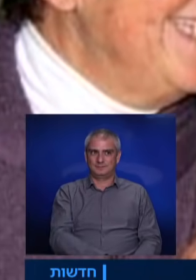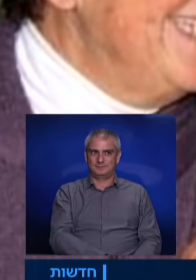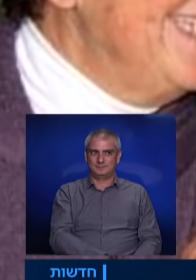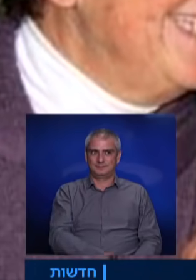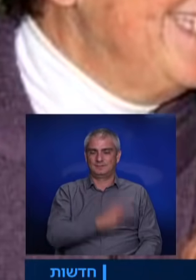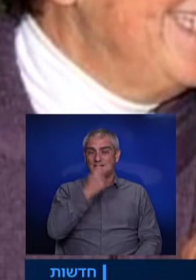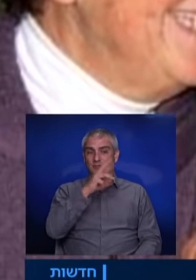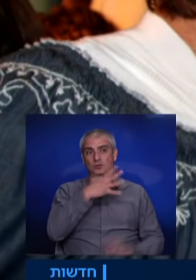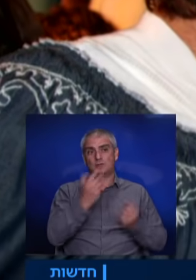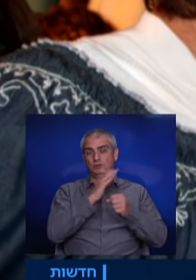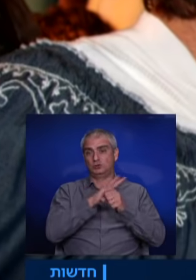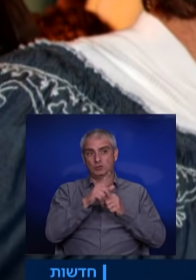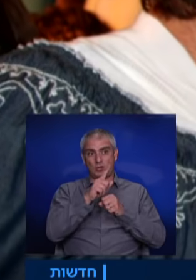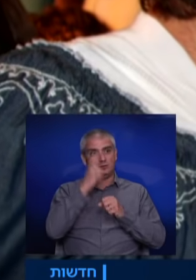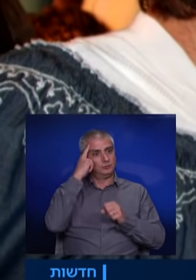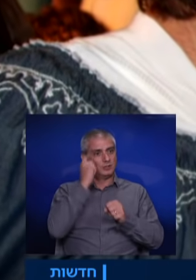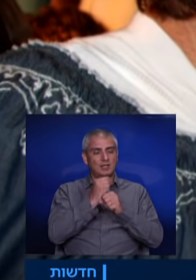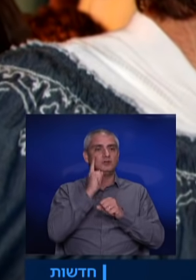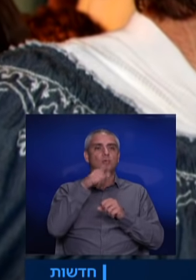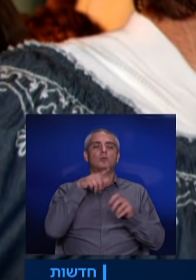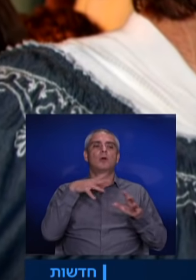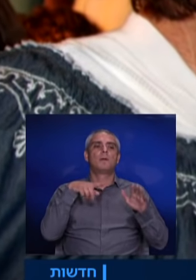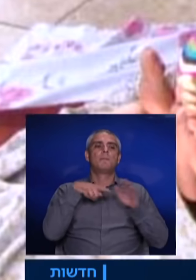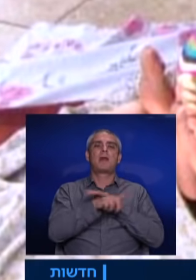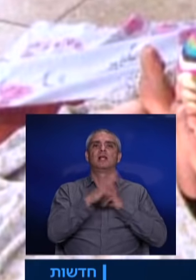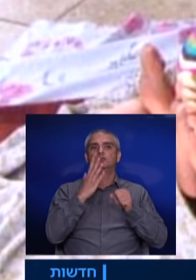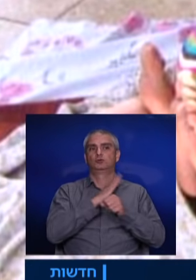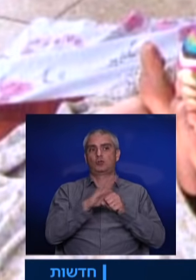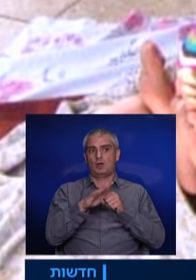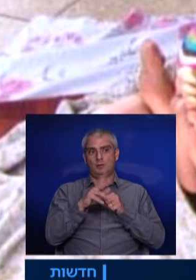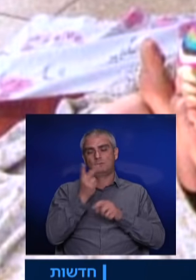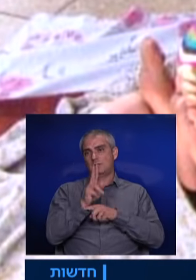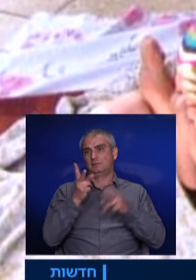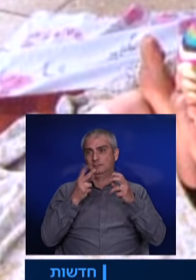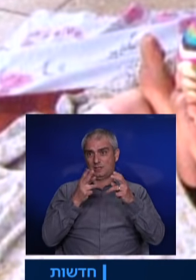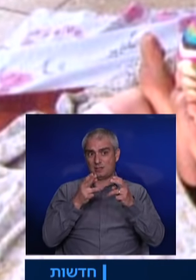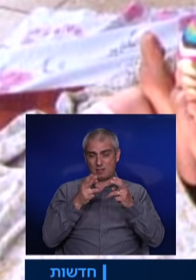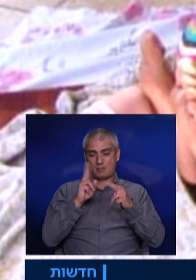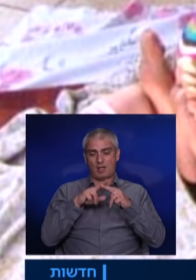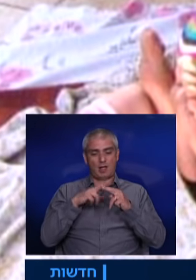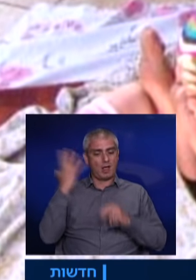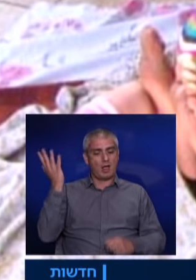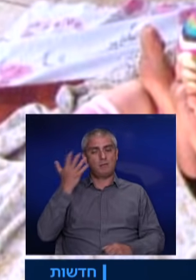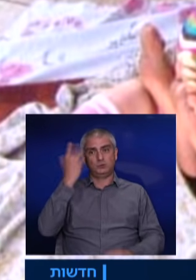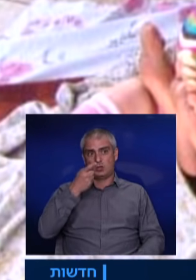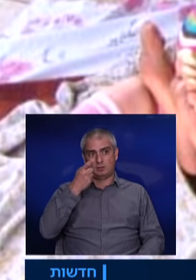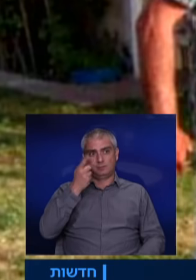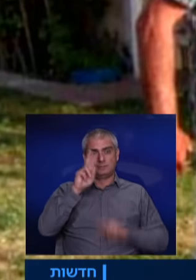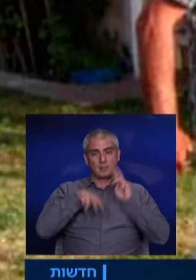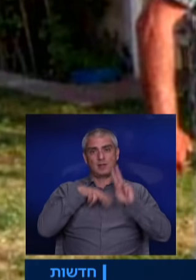גרשון ניצול שואה שהתעקש שיחנו אותו פליט שואה, מת מסרטן לאחר שנים ארוכות של